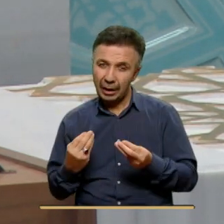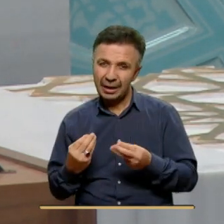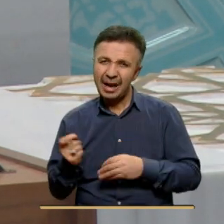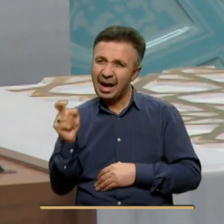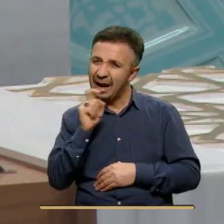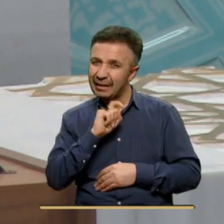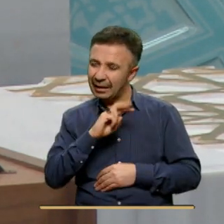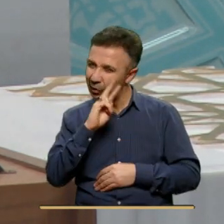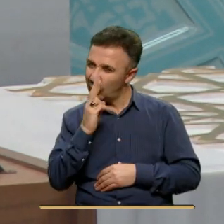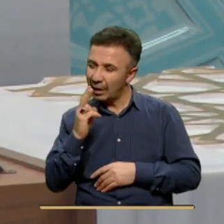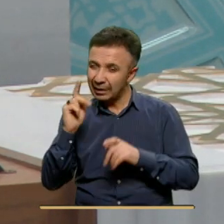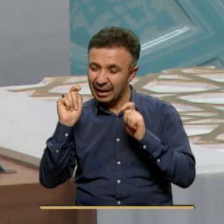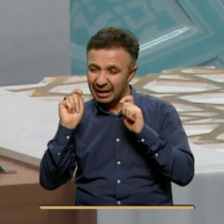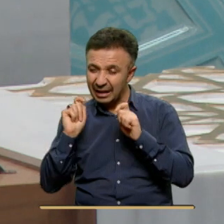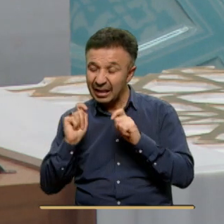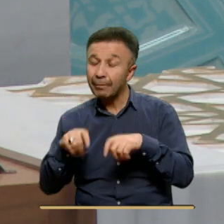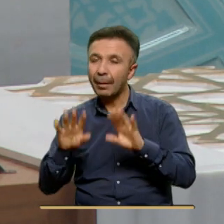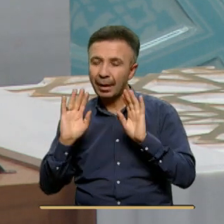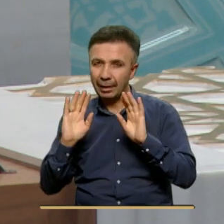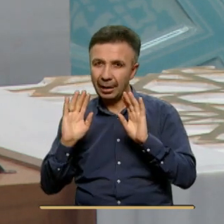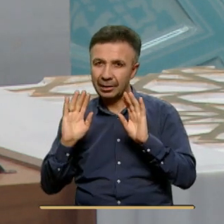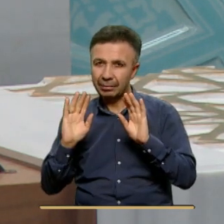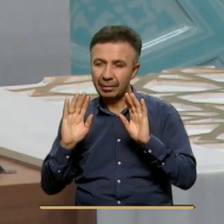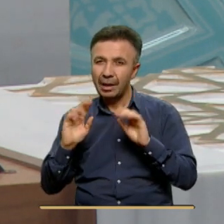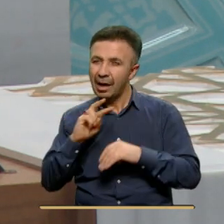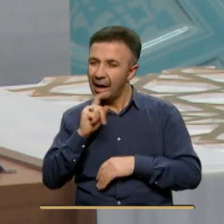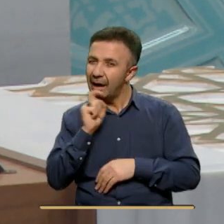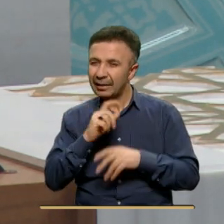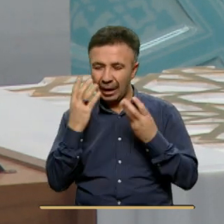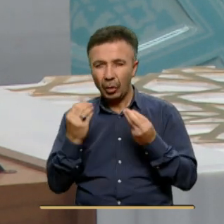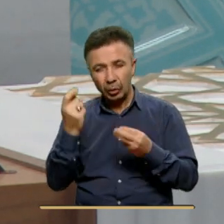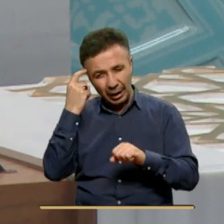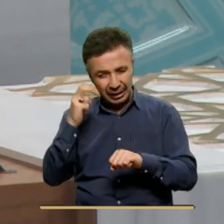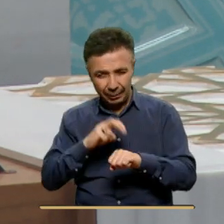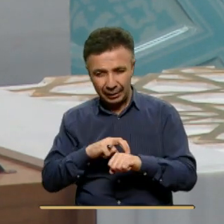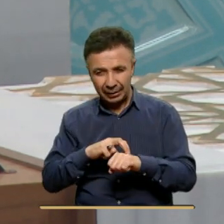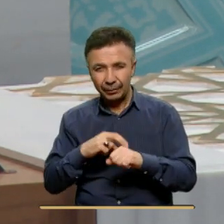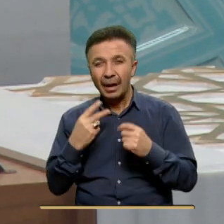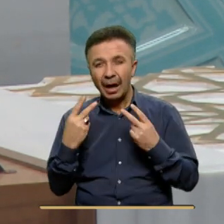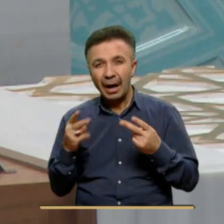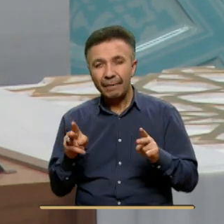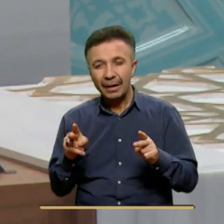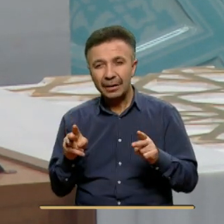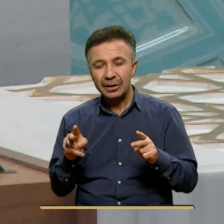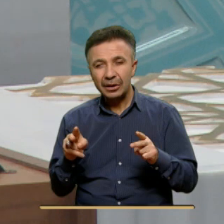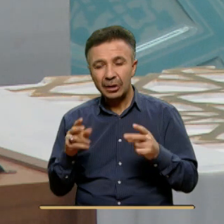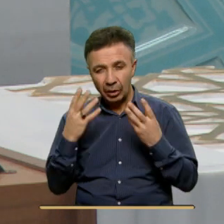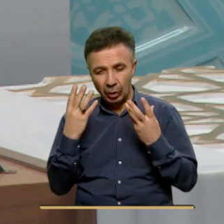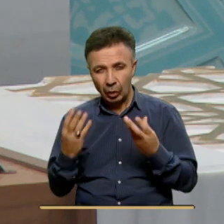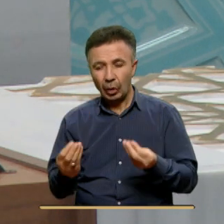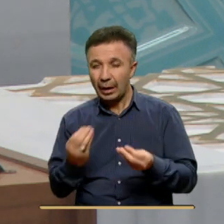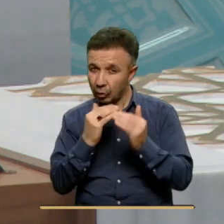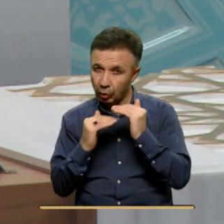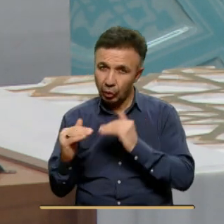etmemektir. Hatanın farkına varmaktır. Affedici ve bağışlayıcı olan Yüce Rabbimiz